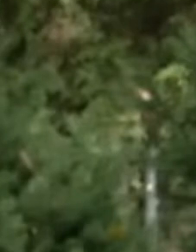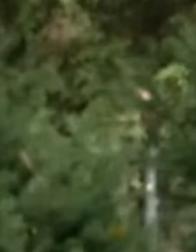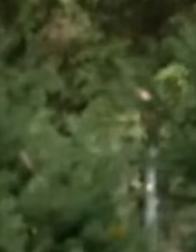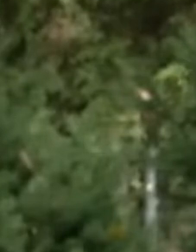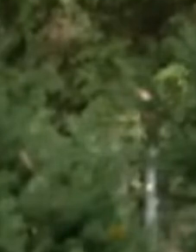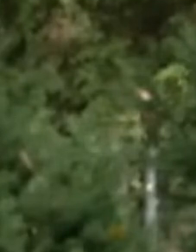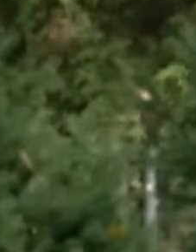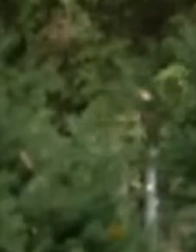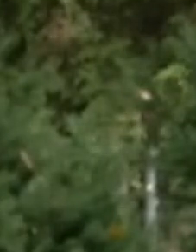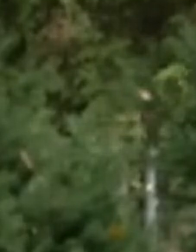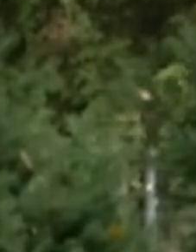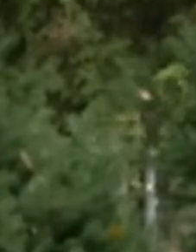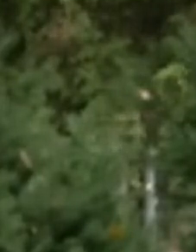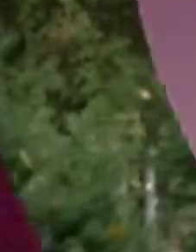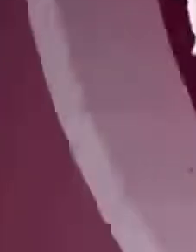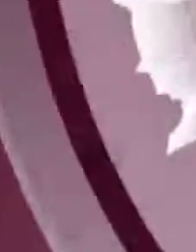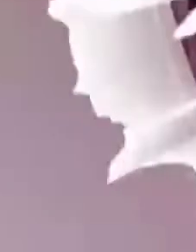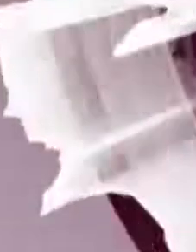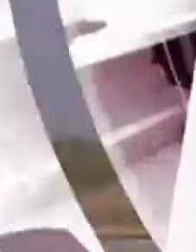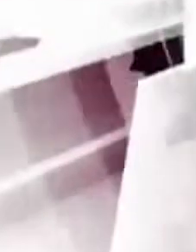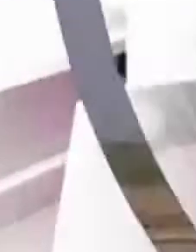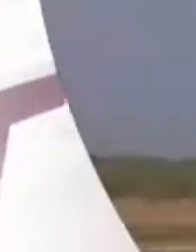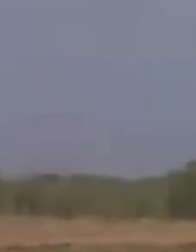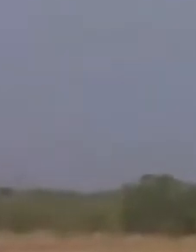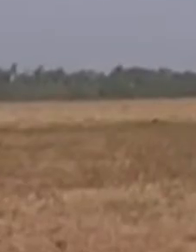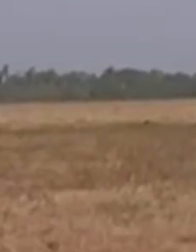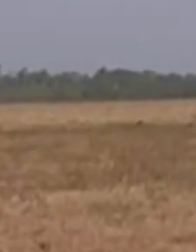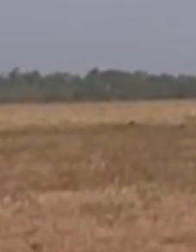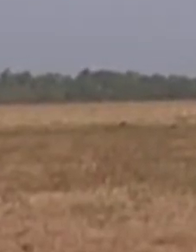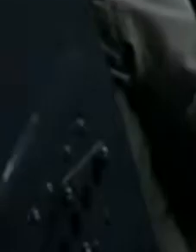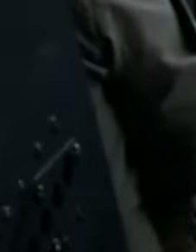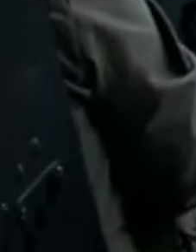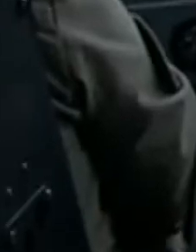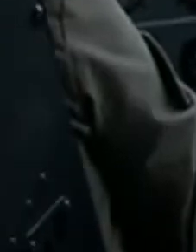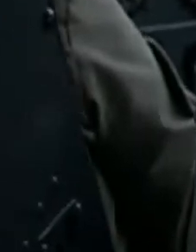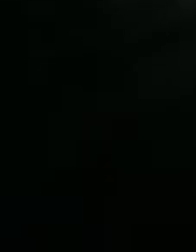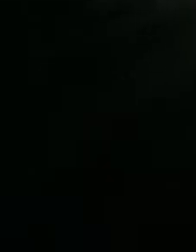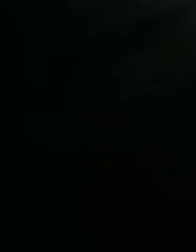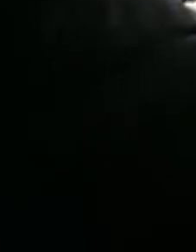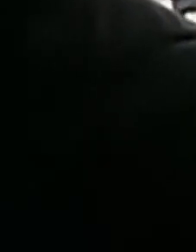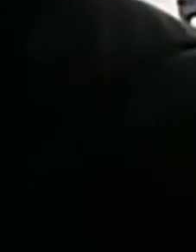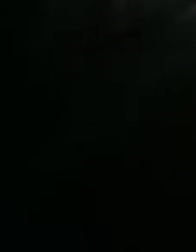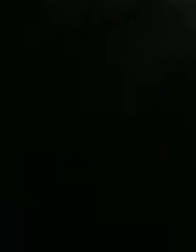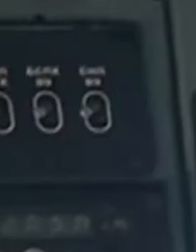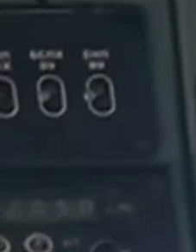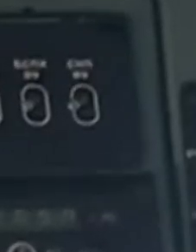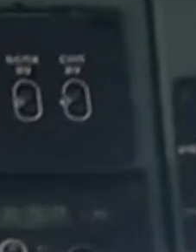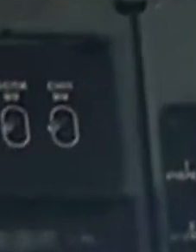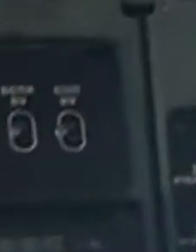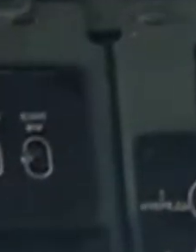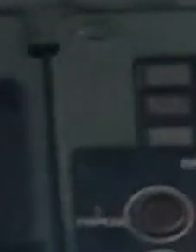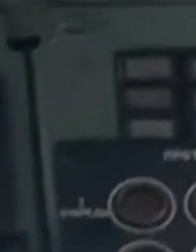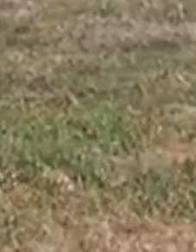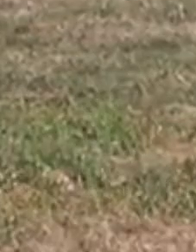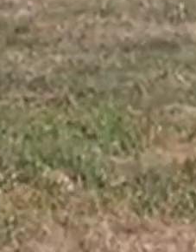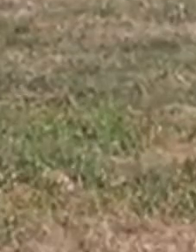я, Энрафина Рикпаева. Какова готовность военно-воздушных сил страны? Об этом через несколько минут